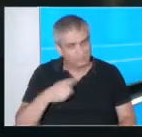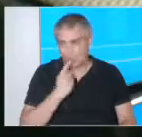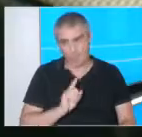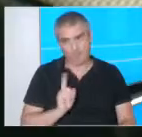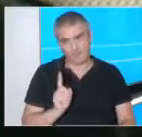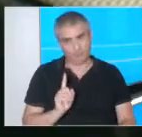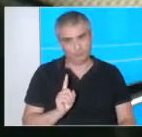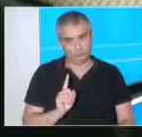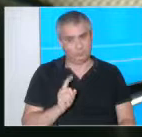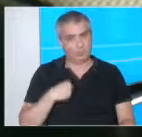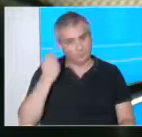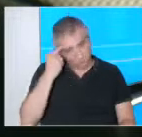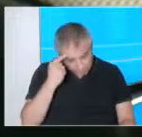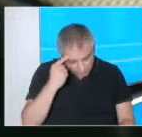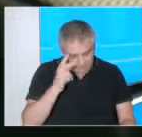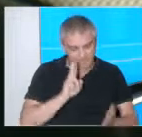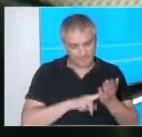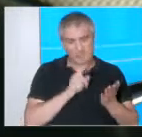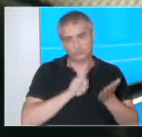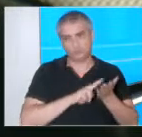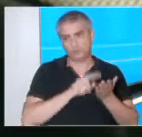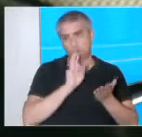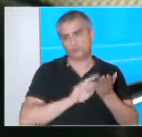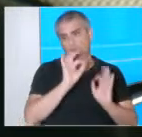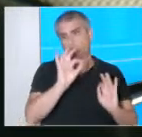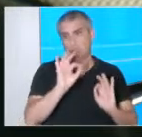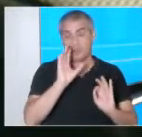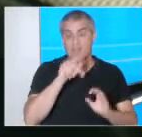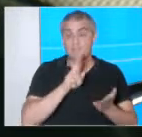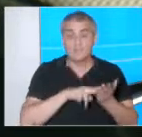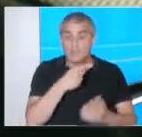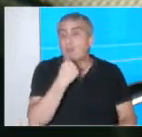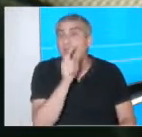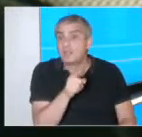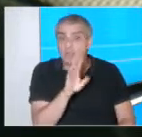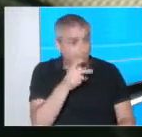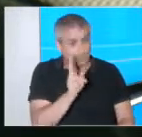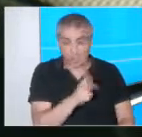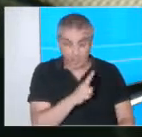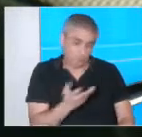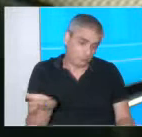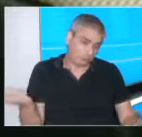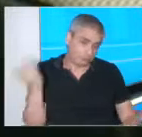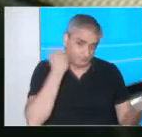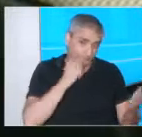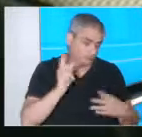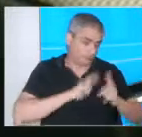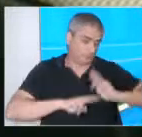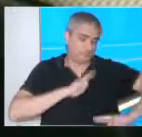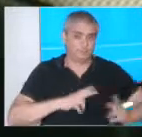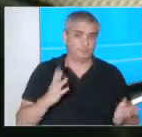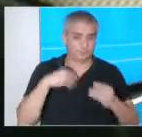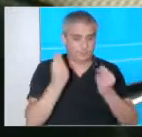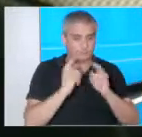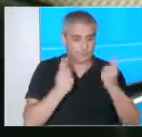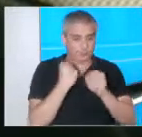לשב בצד. אני חושב שמגיע לו את הזכויות שמגיע לו. גם מגיע לומר לו שאם אתה לא יכול, חבל שכולנו נסבול. תן לי